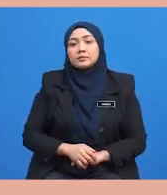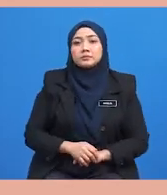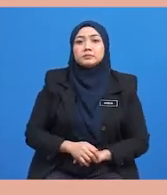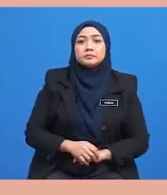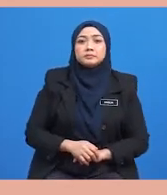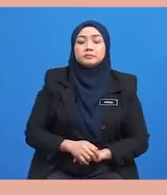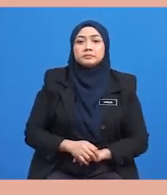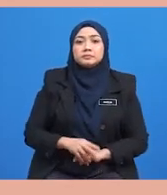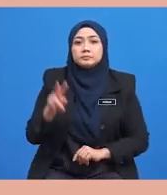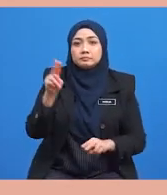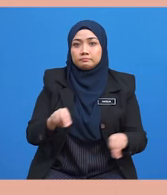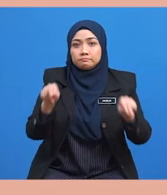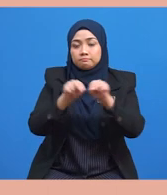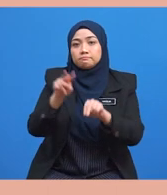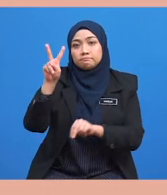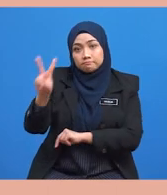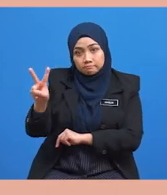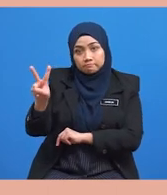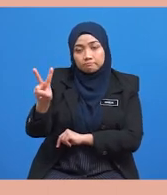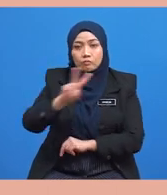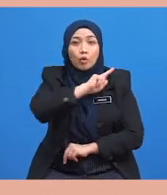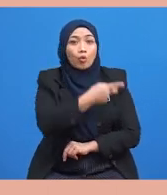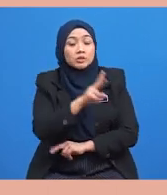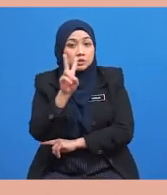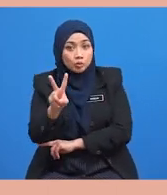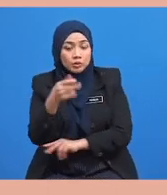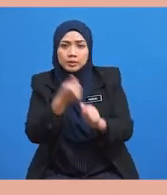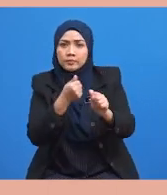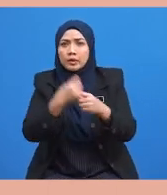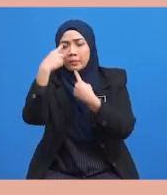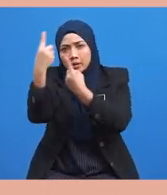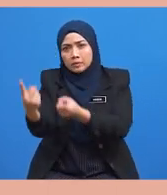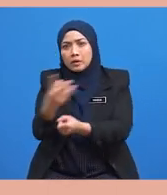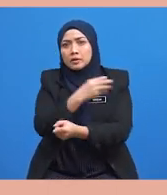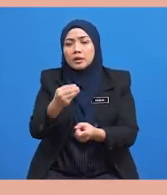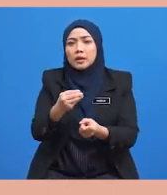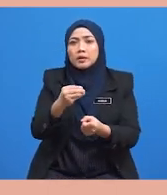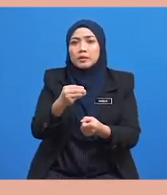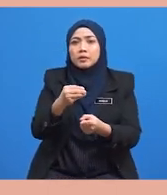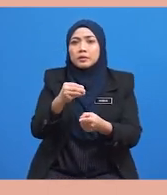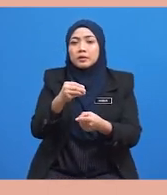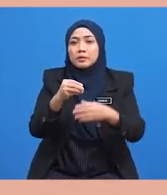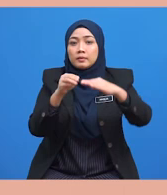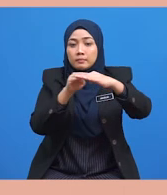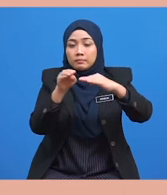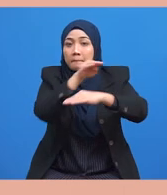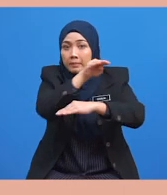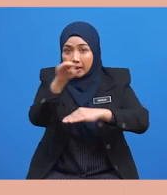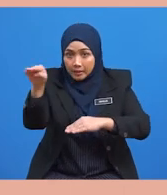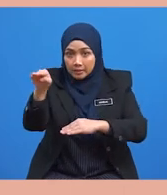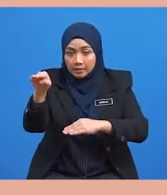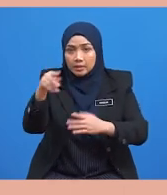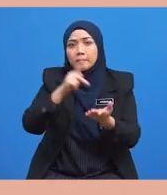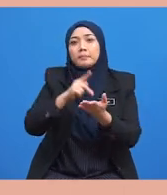pula, kita menjumlahkan kuasa 2 bagi setiap data, kemudian dibahagi dengan bilangan data